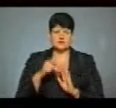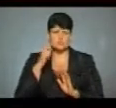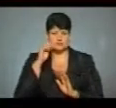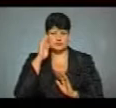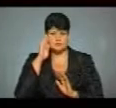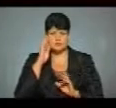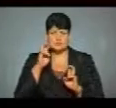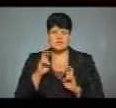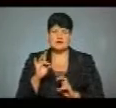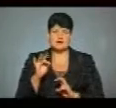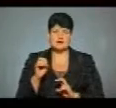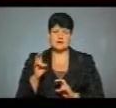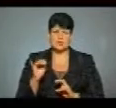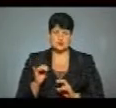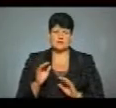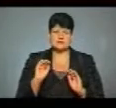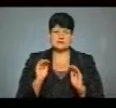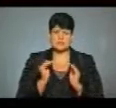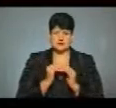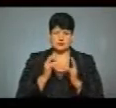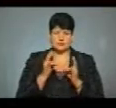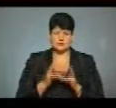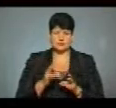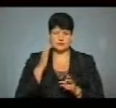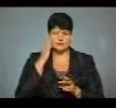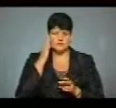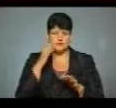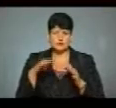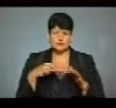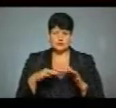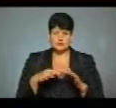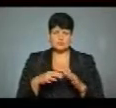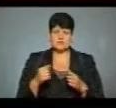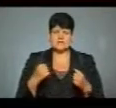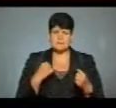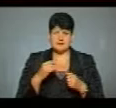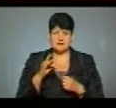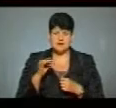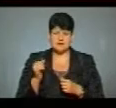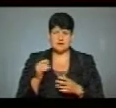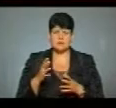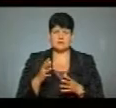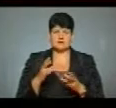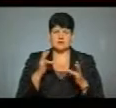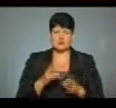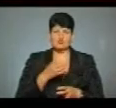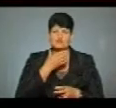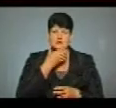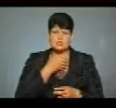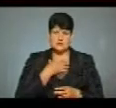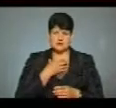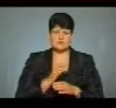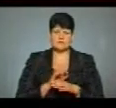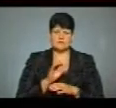26-річного пасажира Рено із закритою черепно-мозковою травмою, струсом головного мозку, забійними ранами, гематомою голови і травмою шиї медики